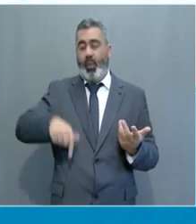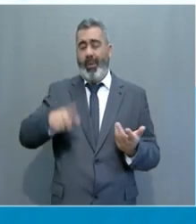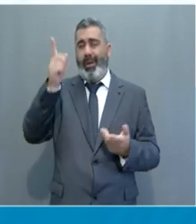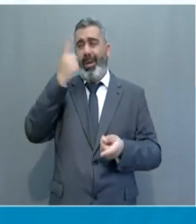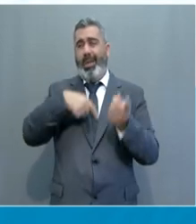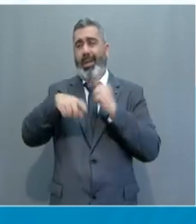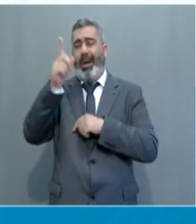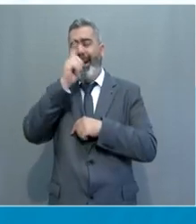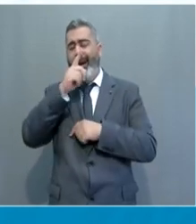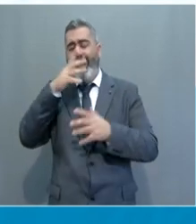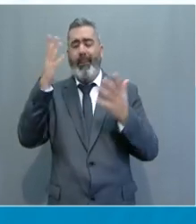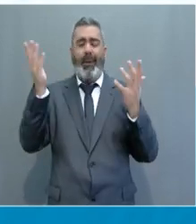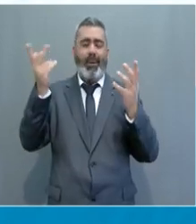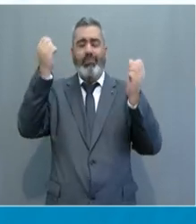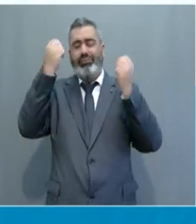κροκοδίλια δάκρυα.